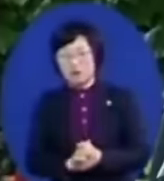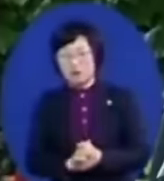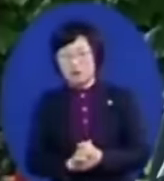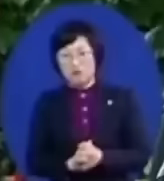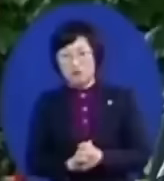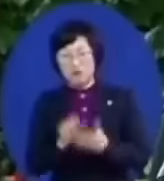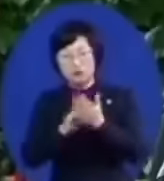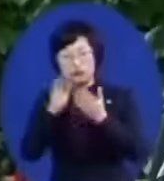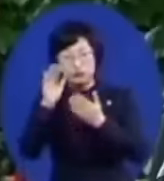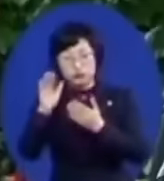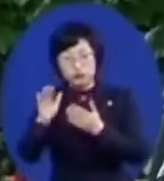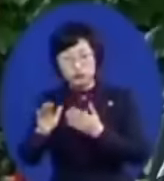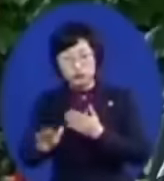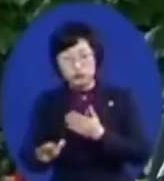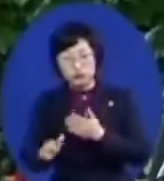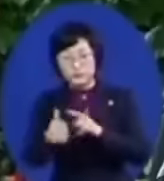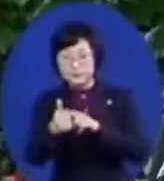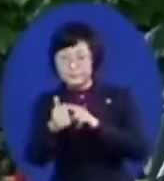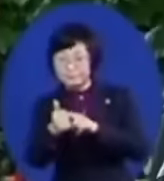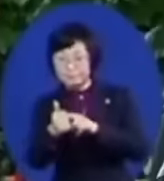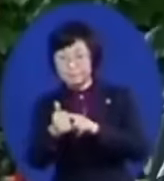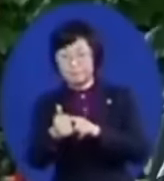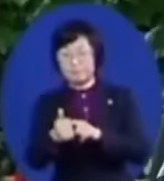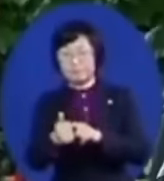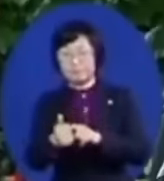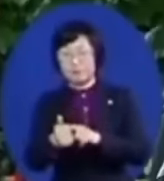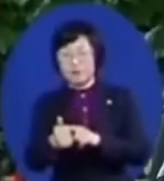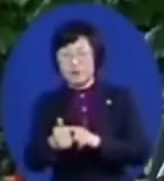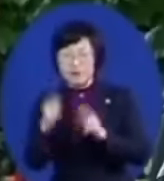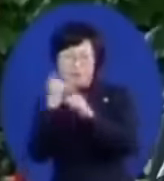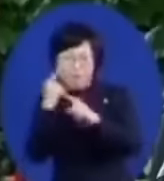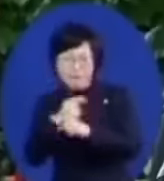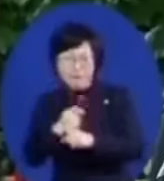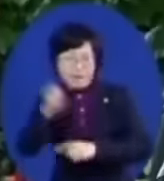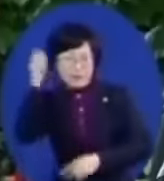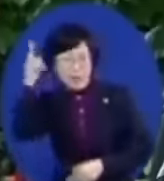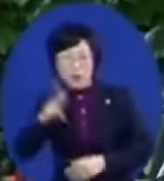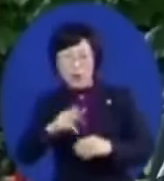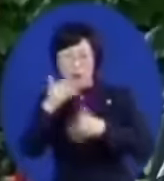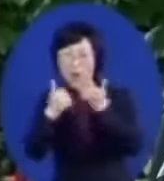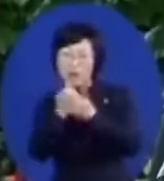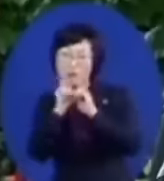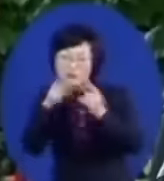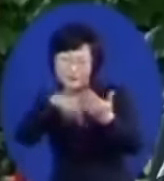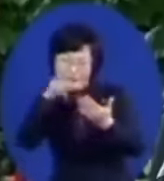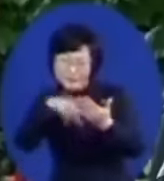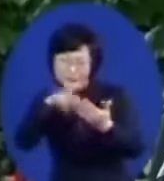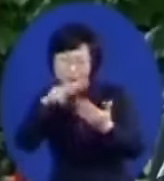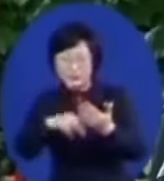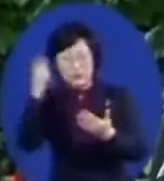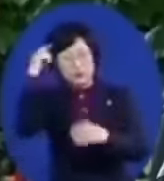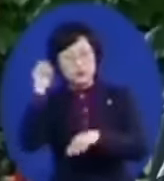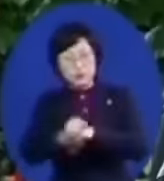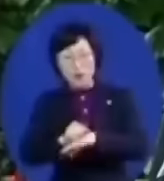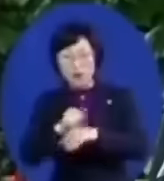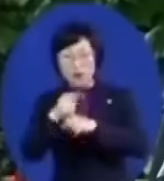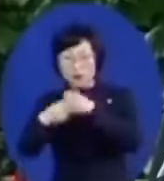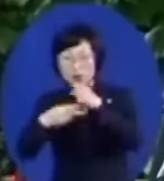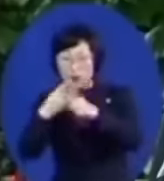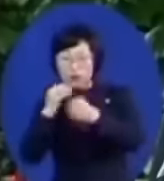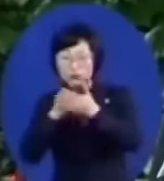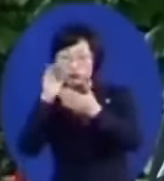그건 뭐 어려운 일이 아니거든. 스티븐은 그날부터 매일 잠언을 한 장씩 읽으며 지혜를 구했습니다. 몇 년 뒤에 그는